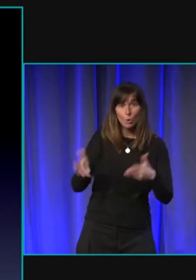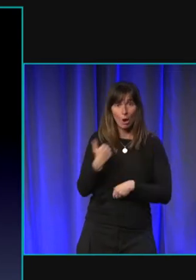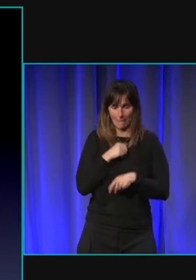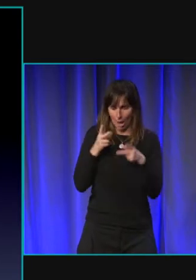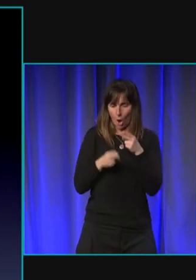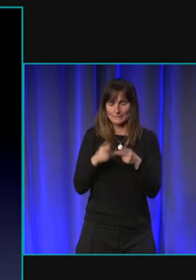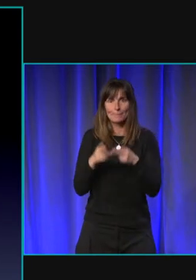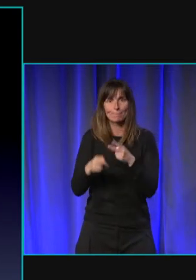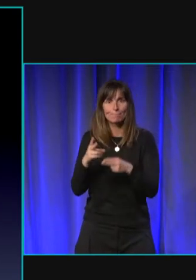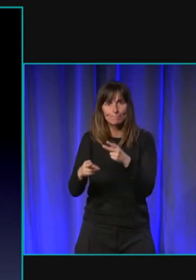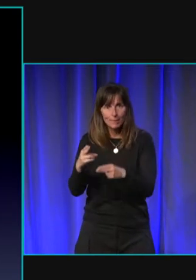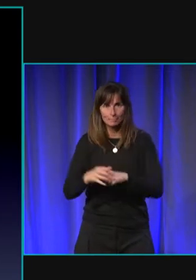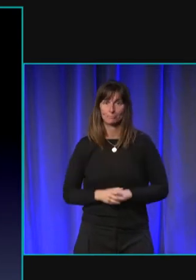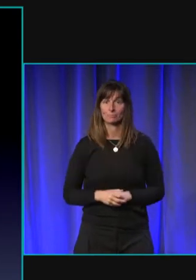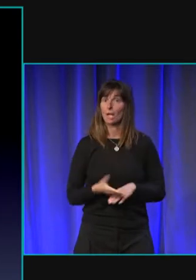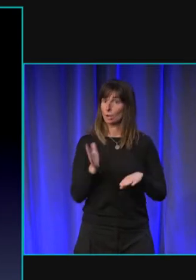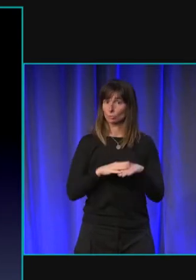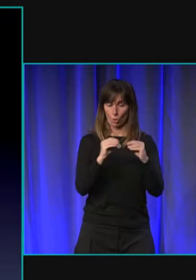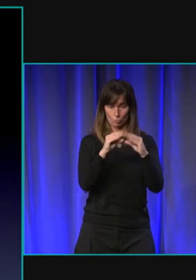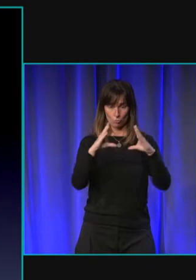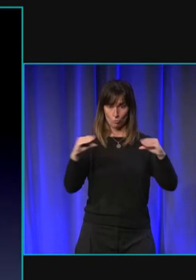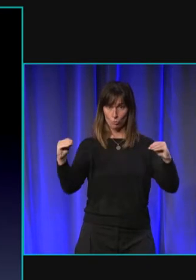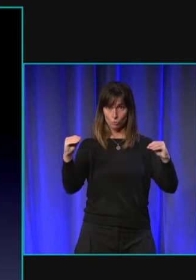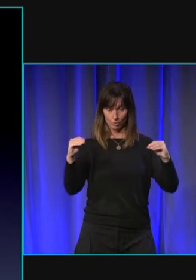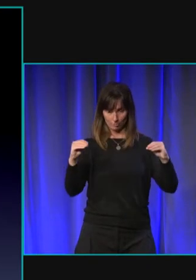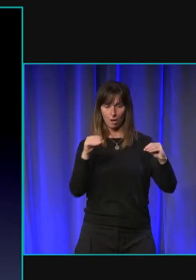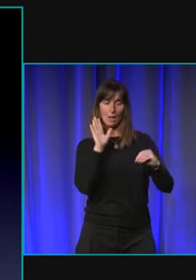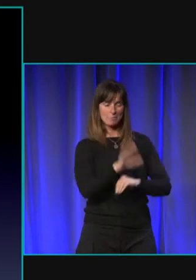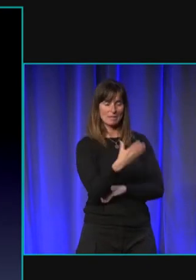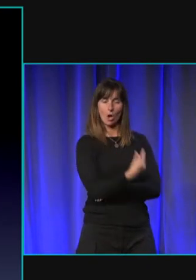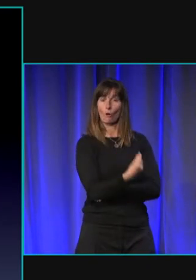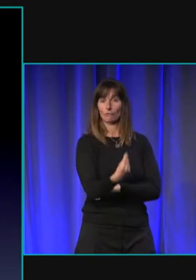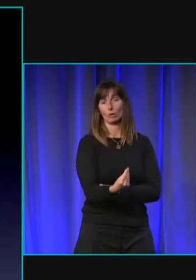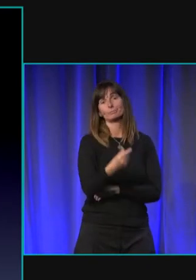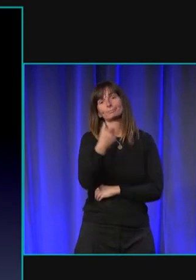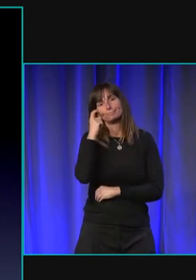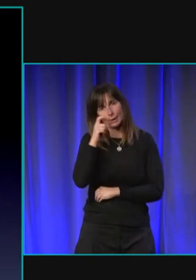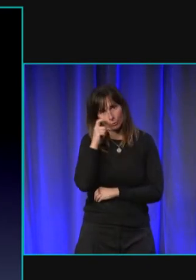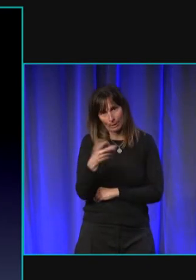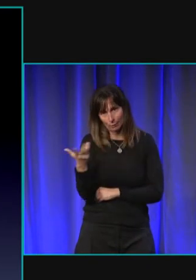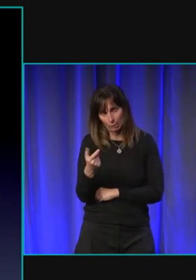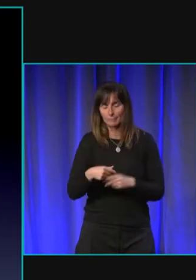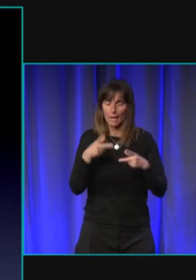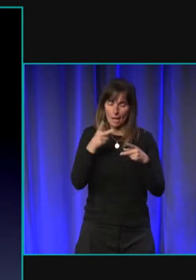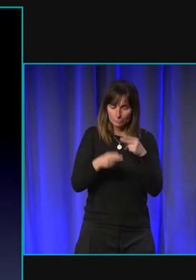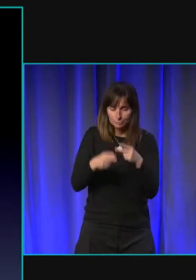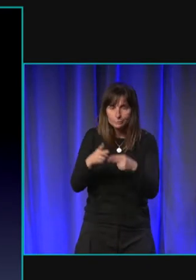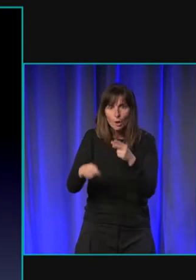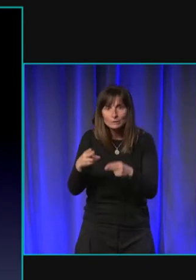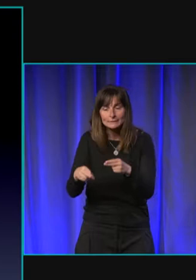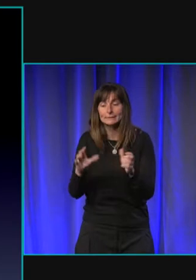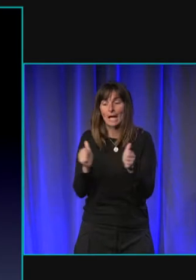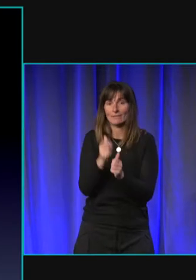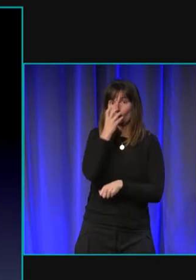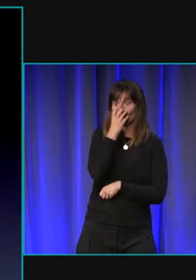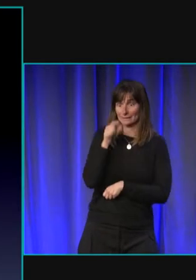avez dans la fibre d'un enfant, vous avez aussi beaucoup plus d'enzymes oxydatives. Donc, en fait,